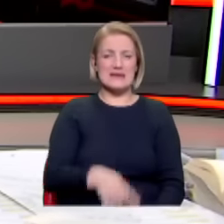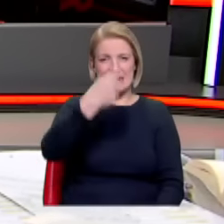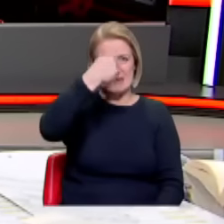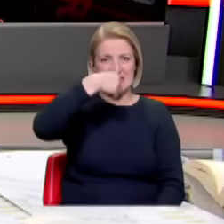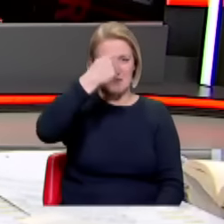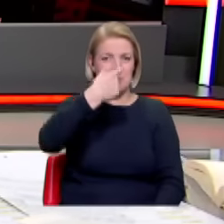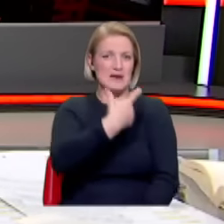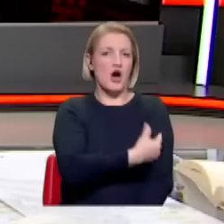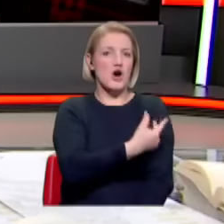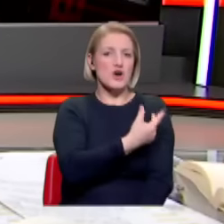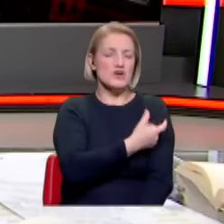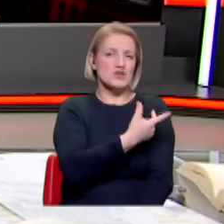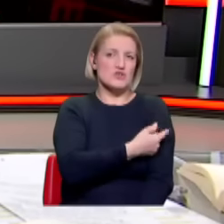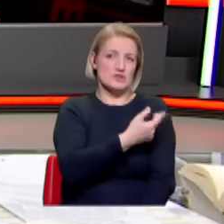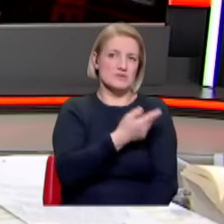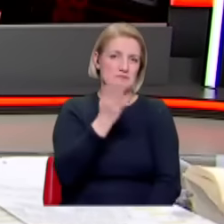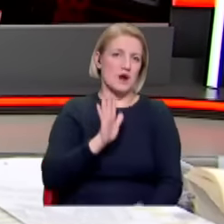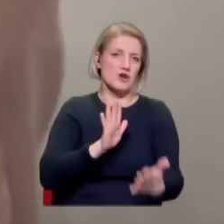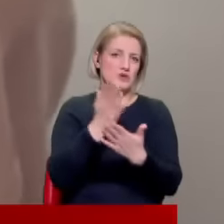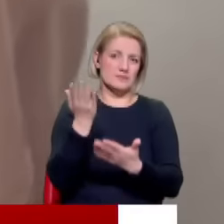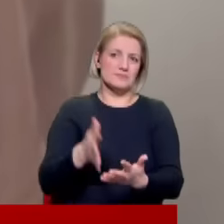Gripte aşı önyargısı.